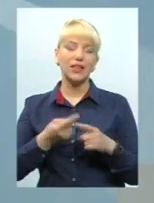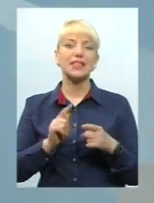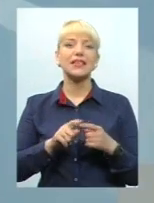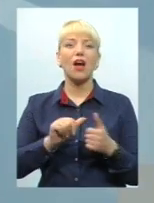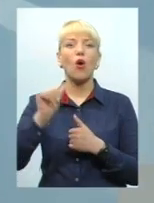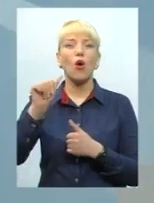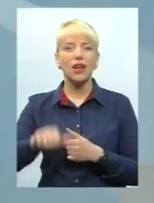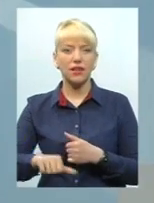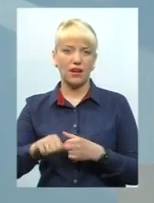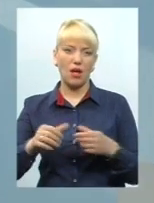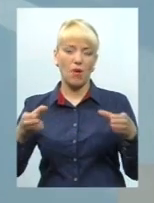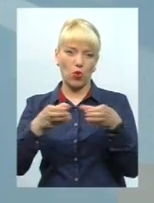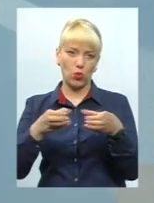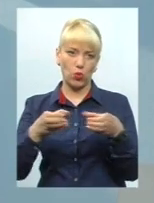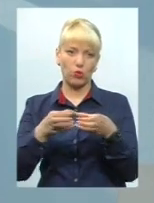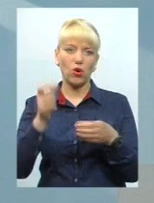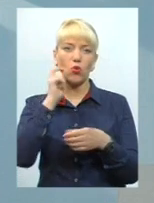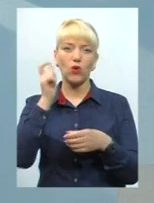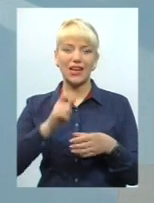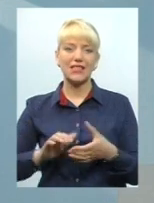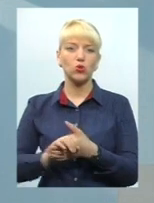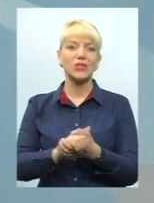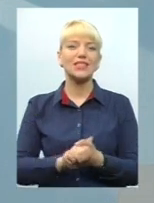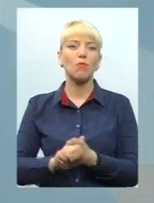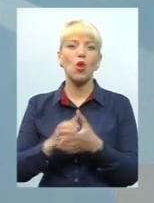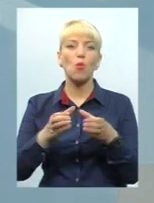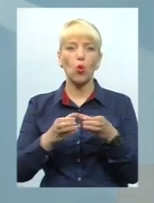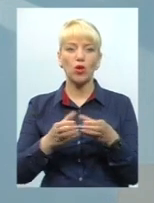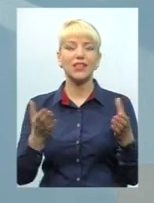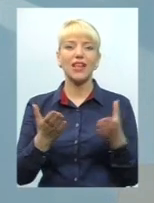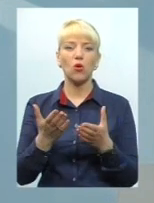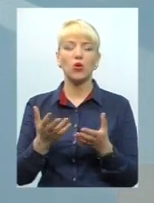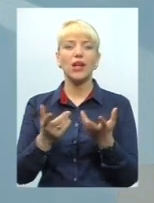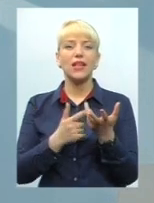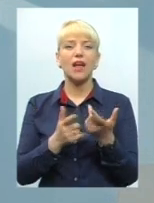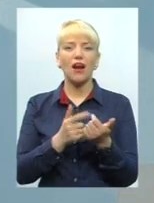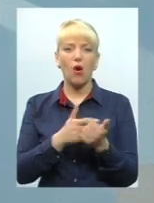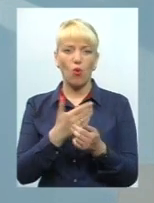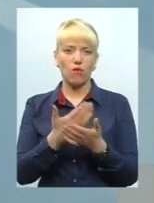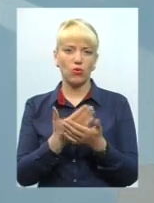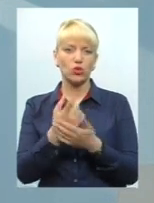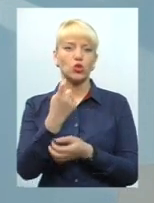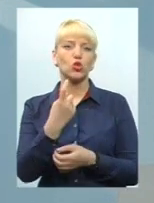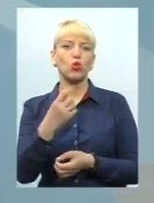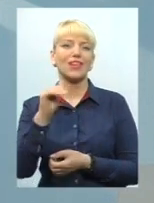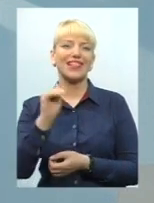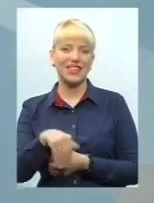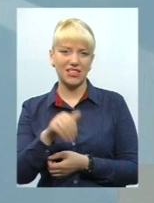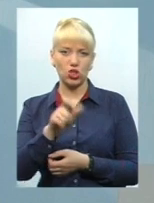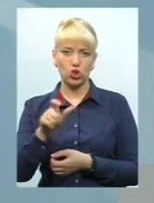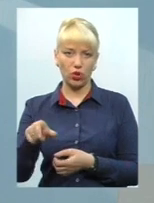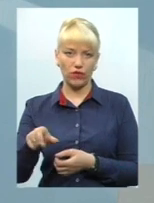окрема група, скажімо так, української спільноти, якою нараховують приблизно до 100 тисяч чоловік.